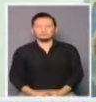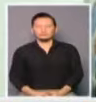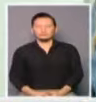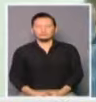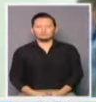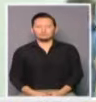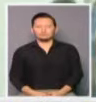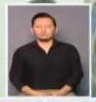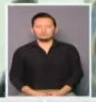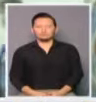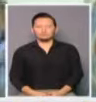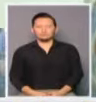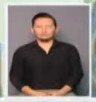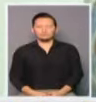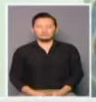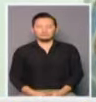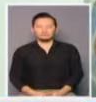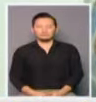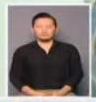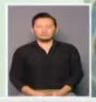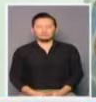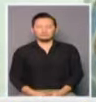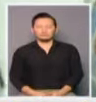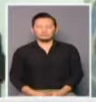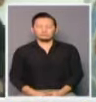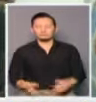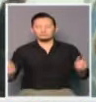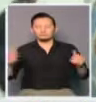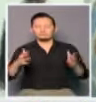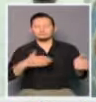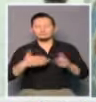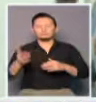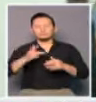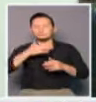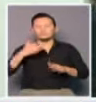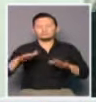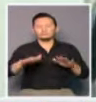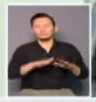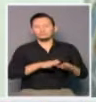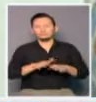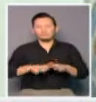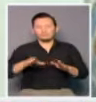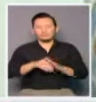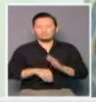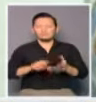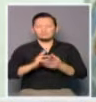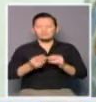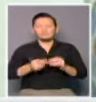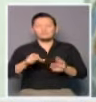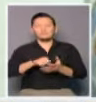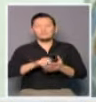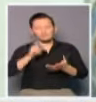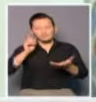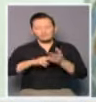акцент планируем сделать на проведение совместных исследований и реализацию